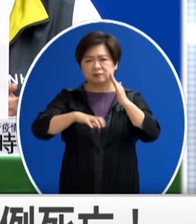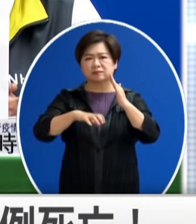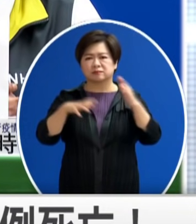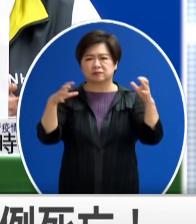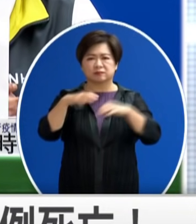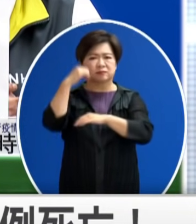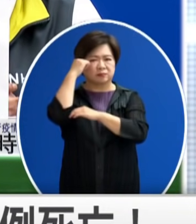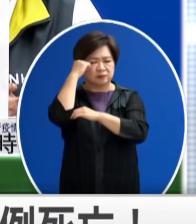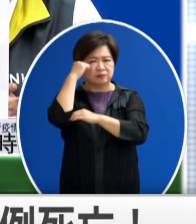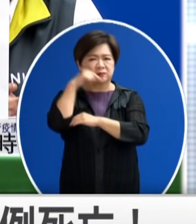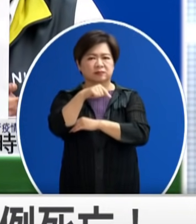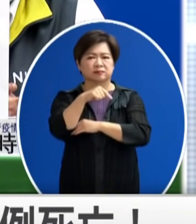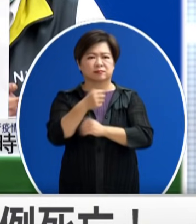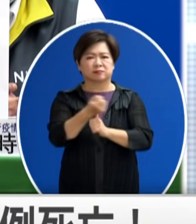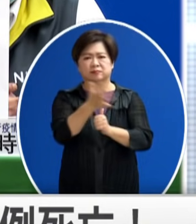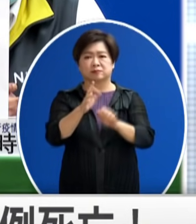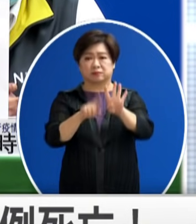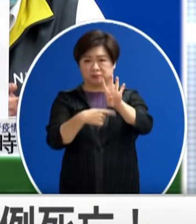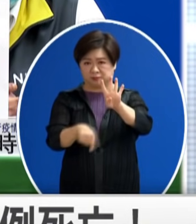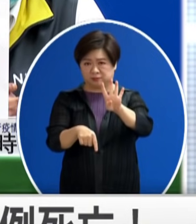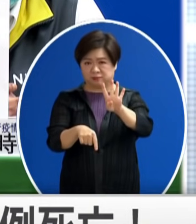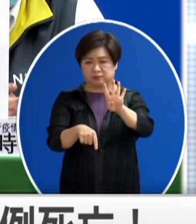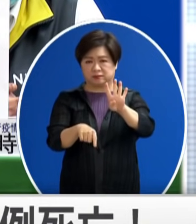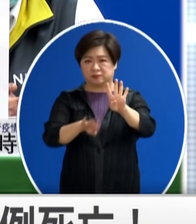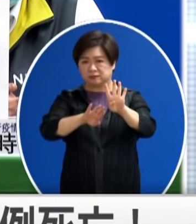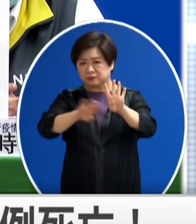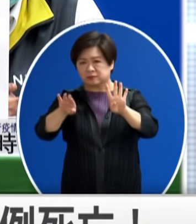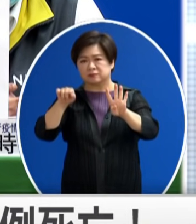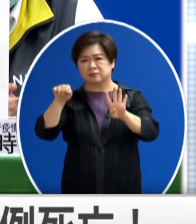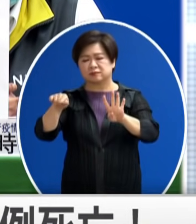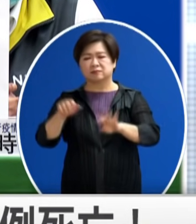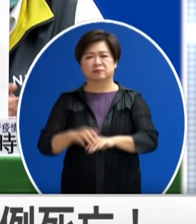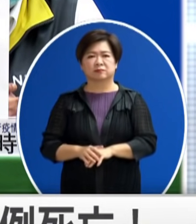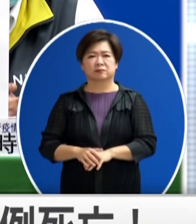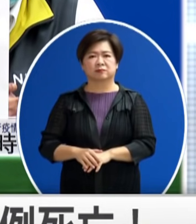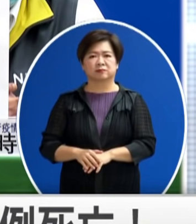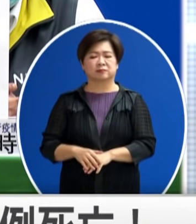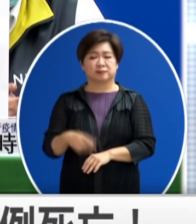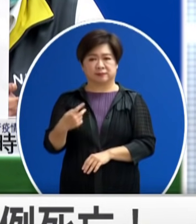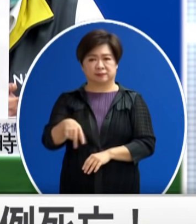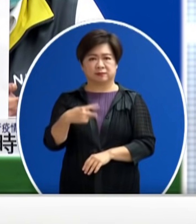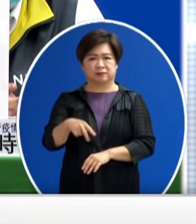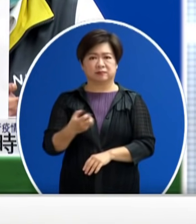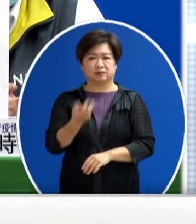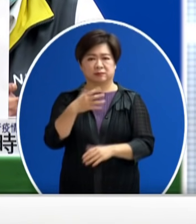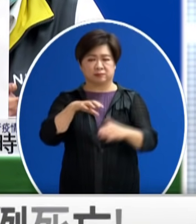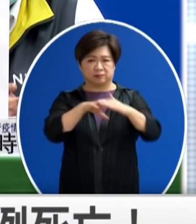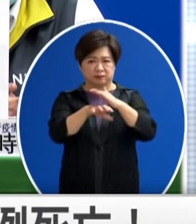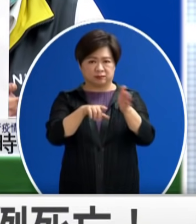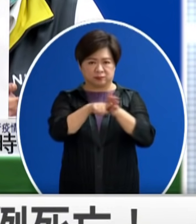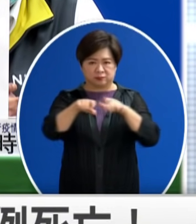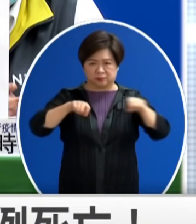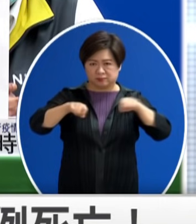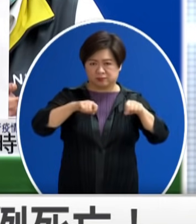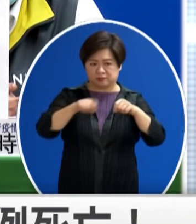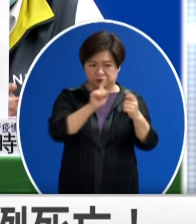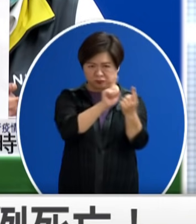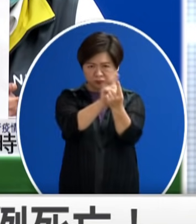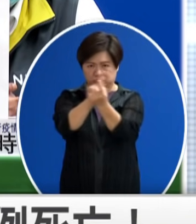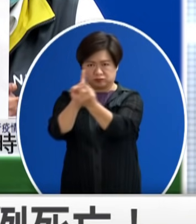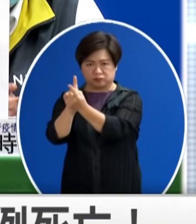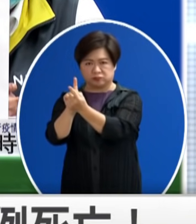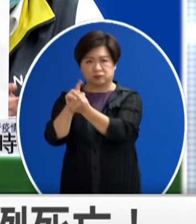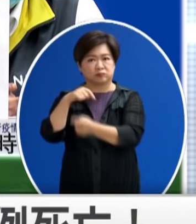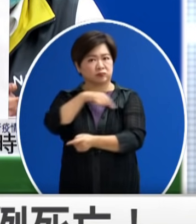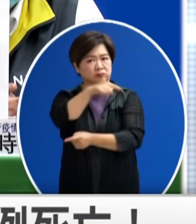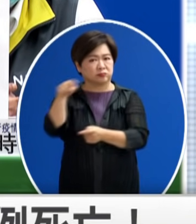面总共四个人染疫。好，那另外的哈，另外在华厨专案里面的接触者不